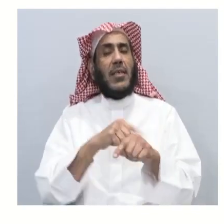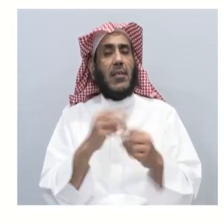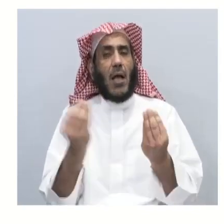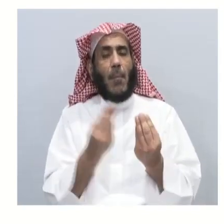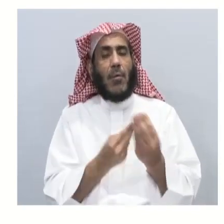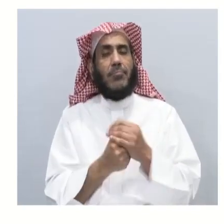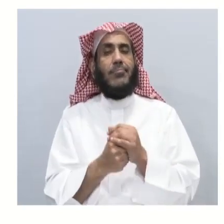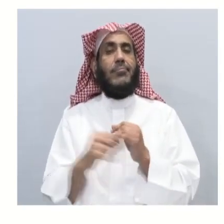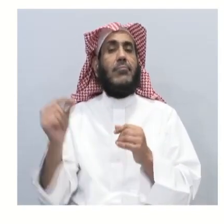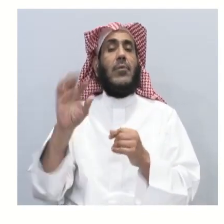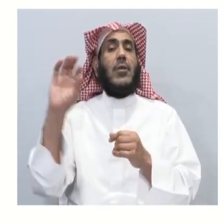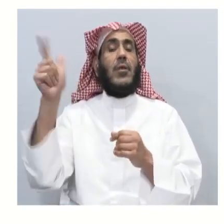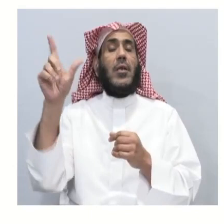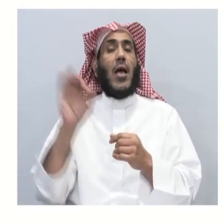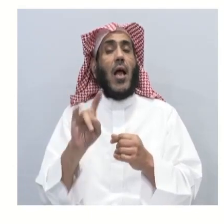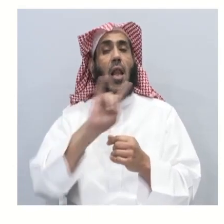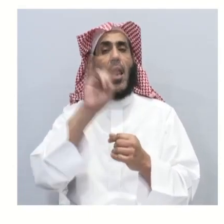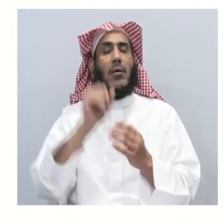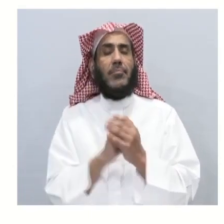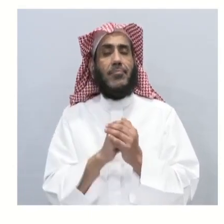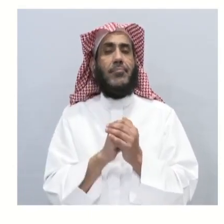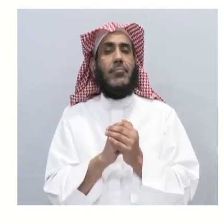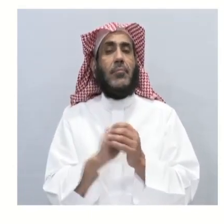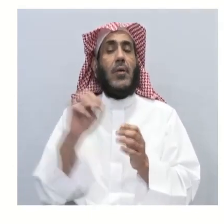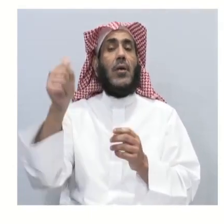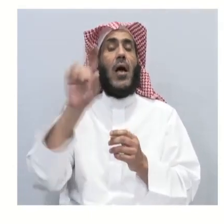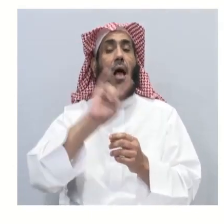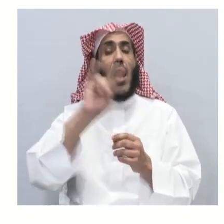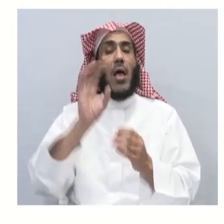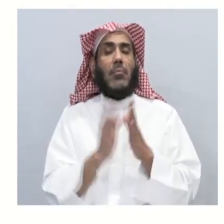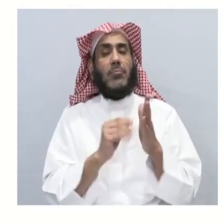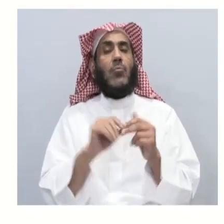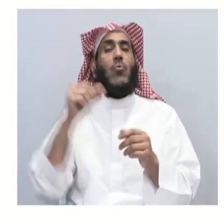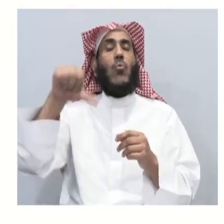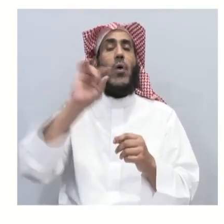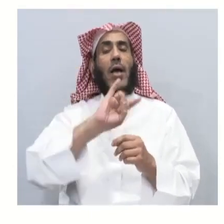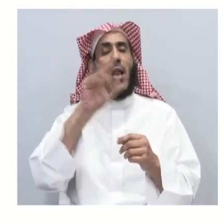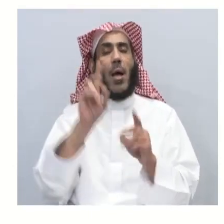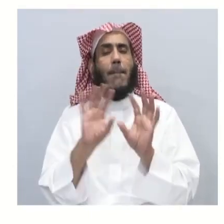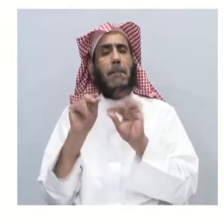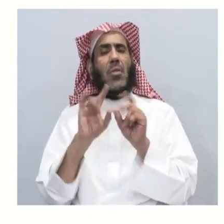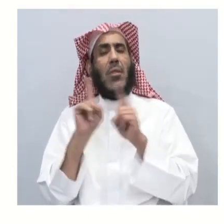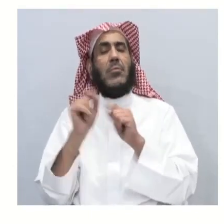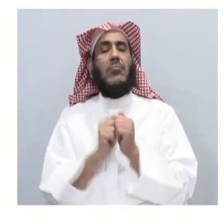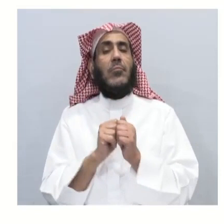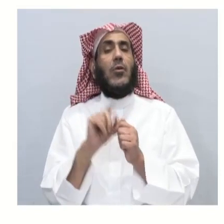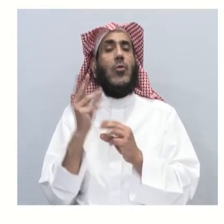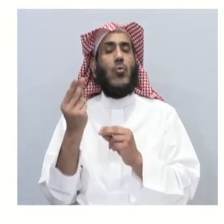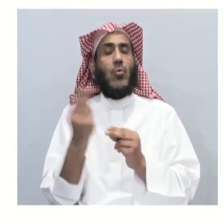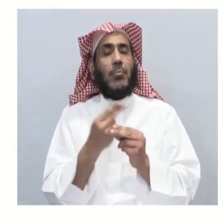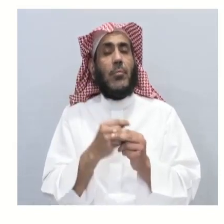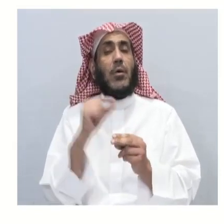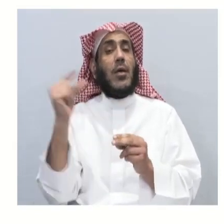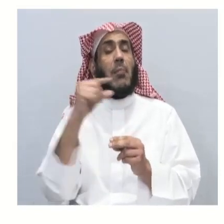تكتب لألا، ألا، وإلا بهذا الشكل. إذن تكتب